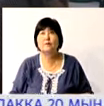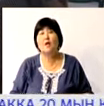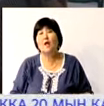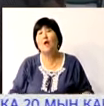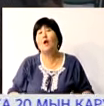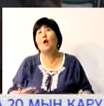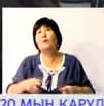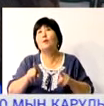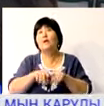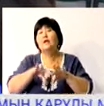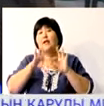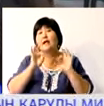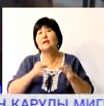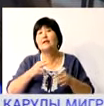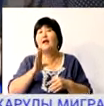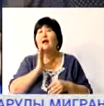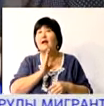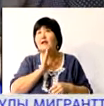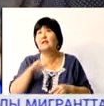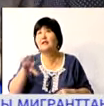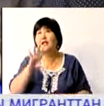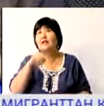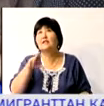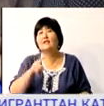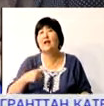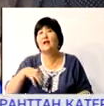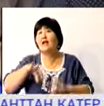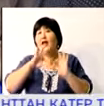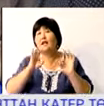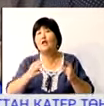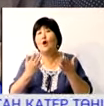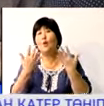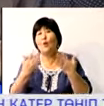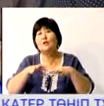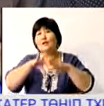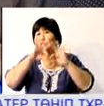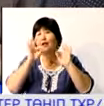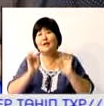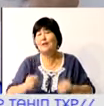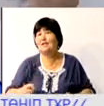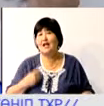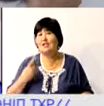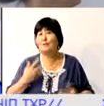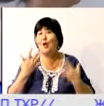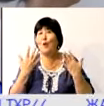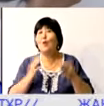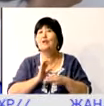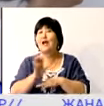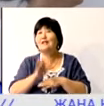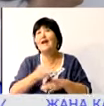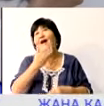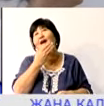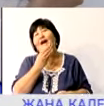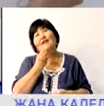Қолының қиюы бар бұл қыз келіншектер Сырдария ауданының ісмерлері. Он саусағынан бал тамған шеберлердің қолынан шыққан